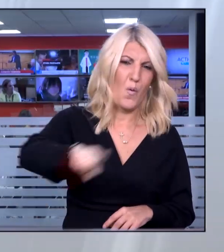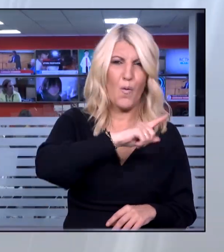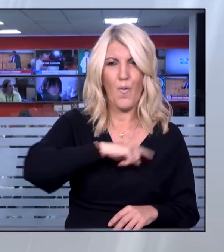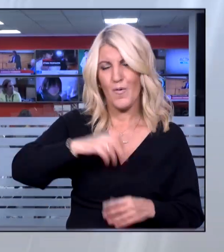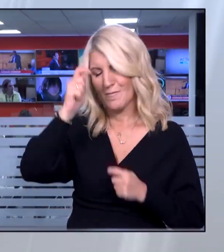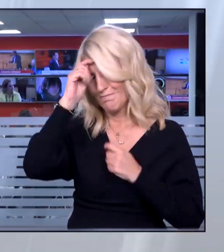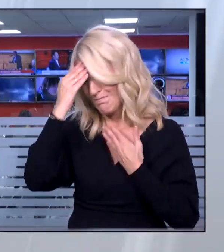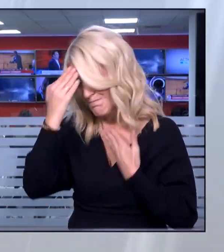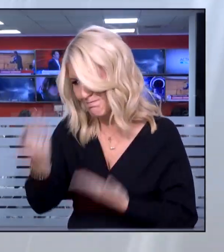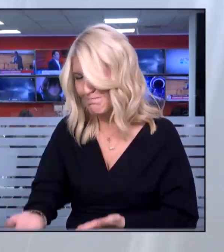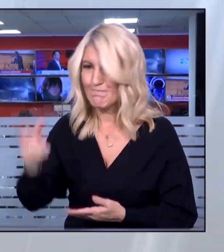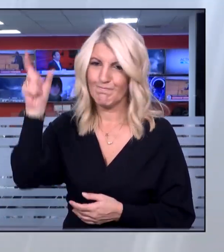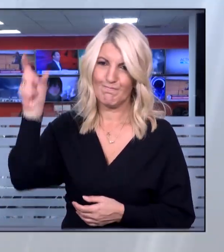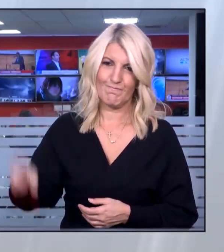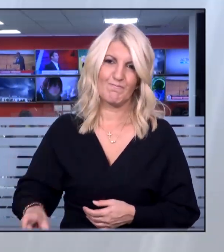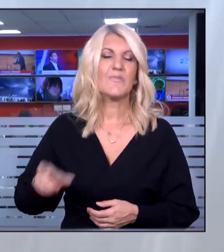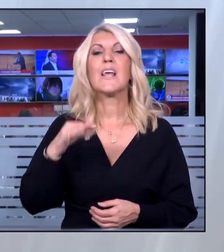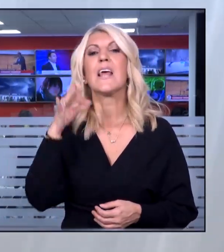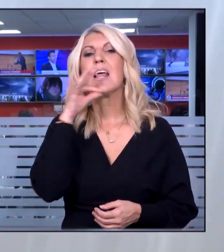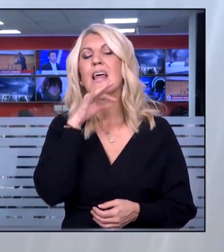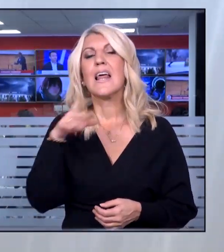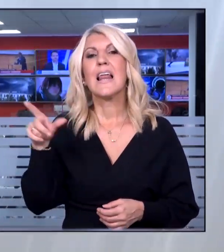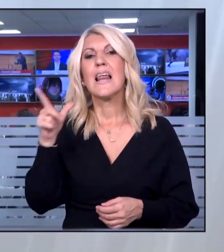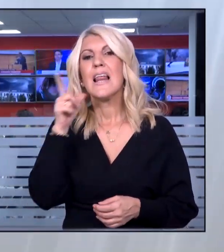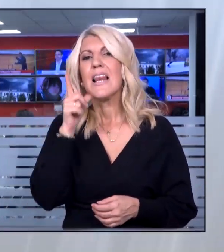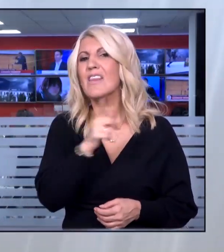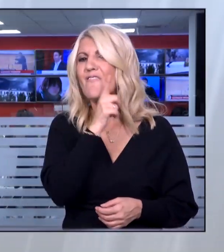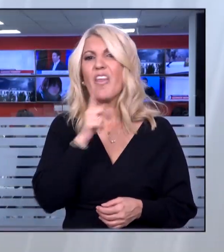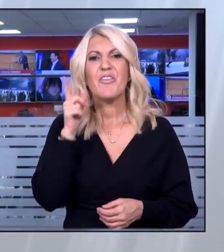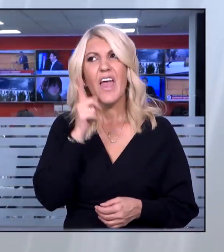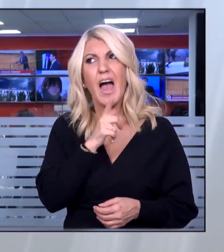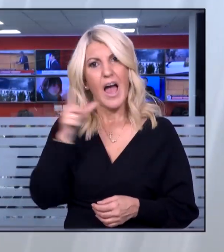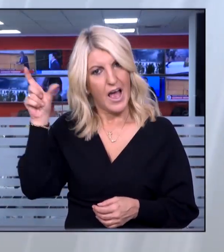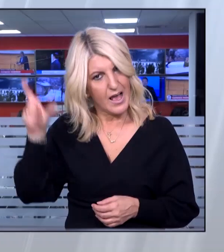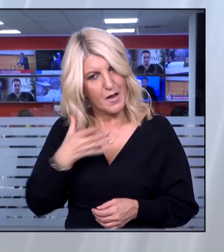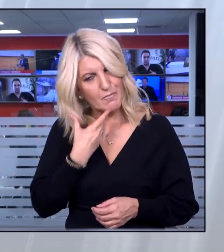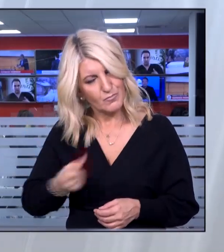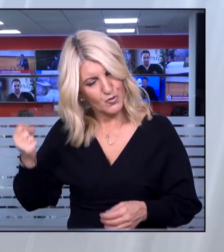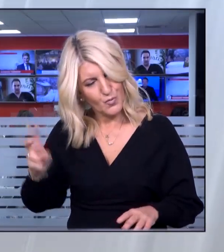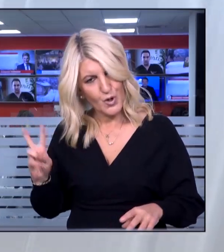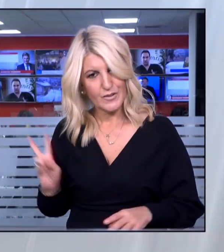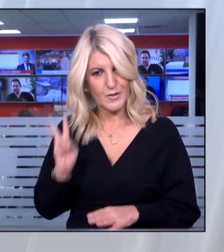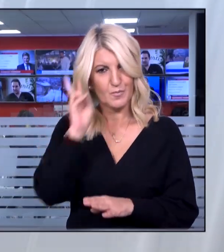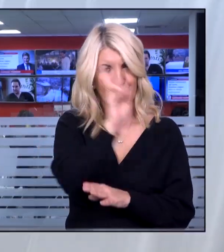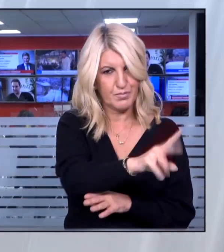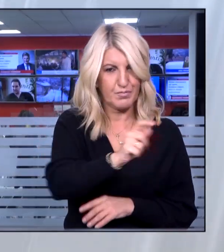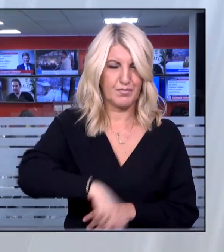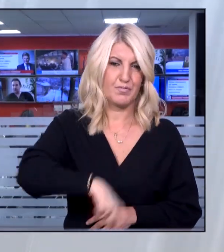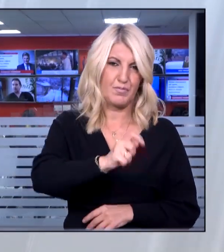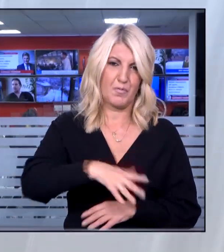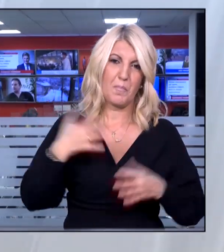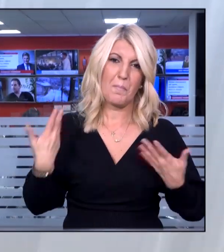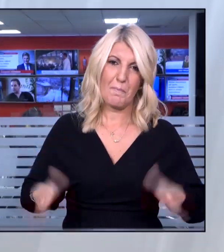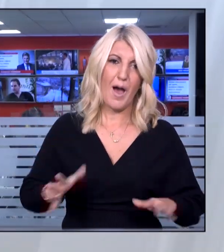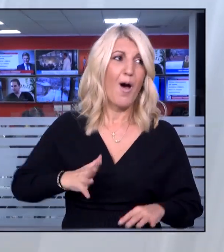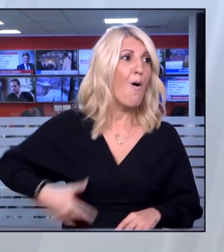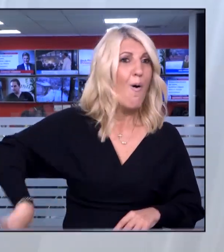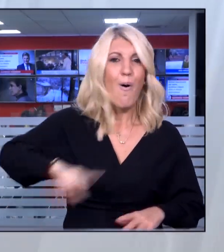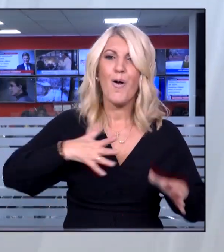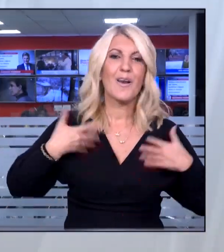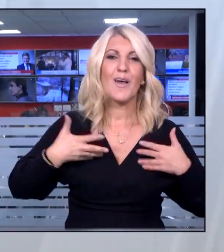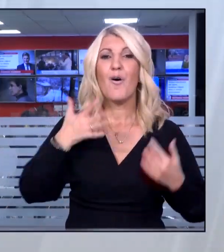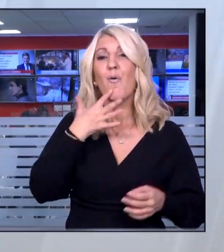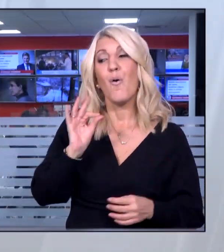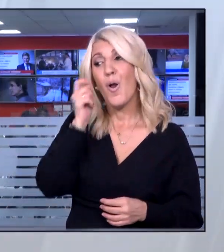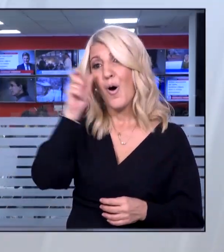και ο Μητροπολίτης Θηβών Λιβαδιάς. Οι κατοικοί της Θήβας ιδιαίτερα χαρούμενοι που ο γαμπρός ήταν παραδοσιακός και το μυστήριο τελέστηκε στον τόπο της